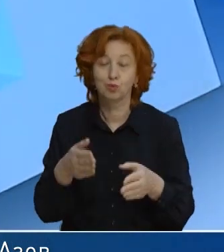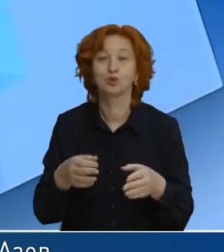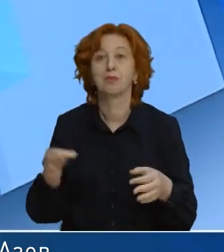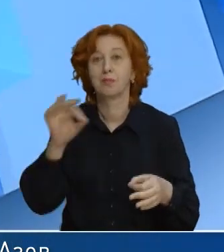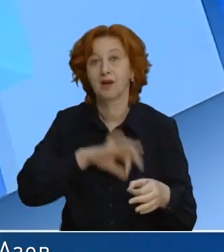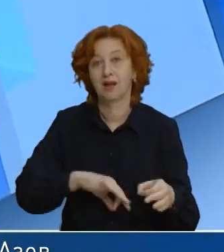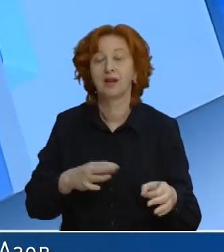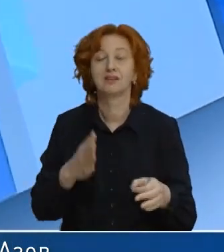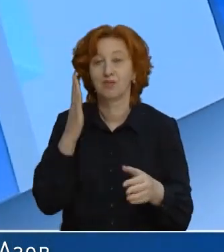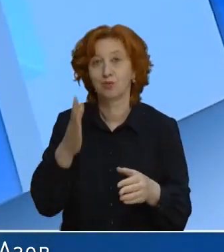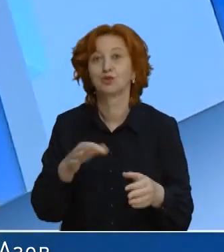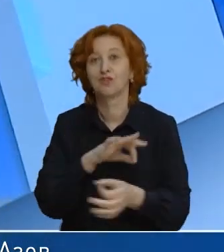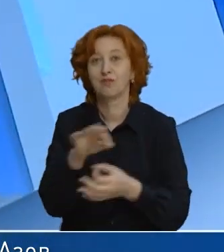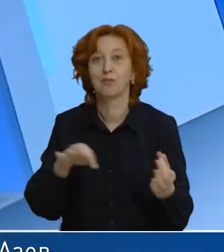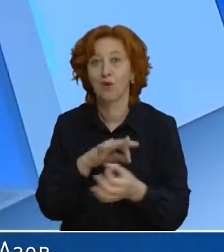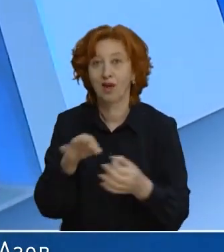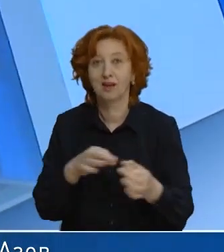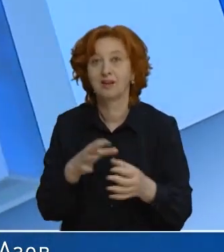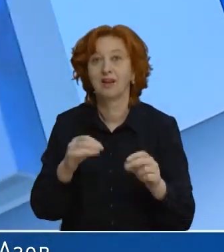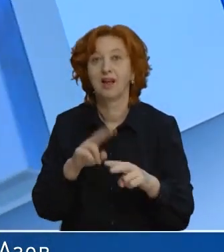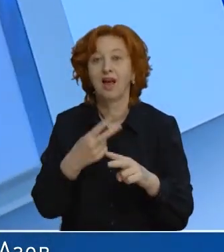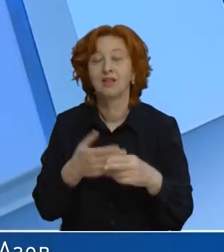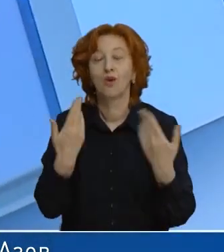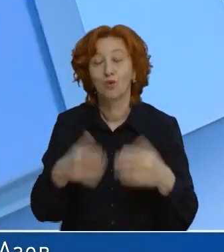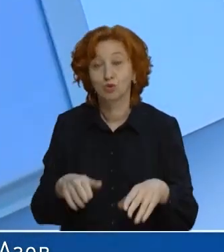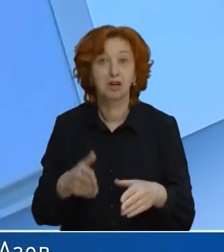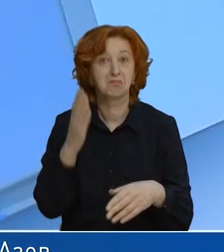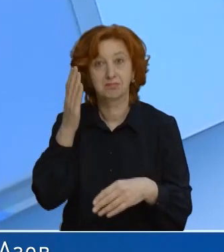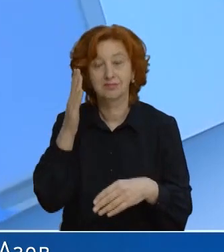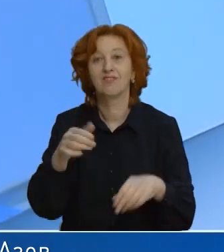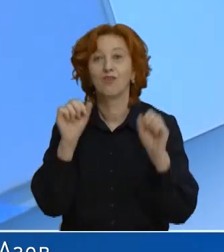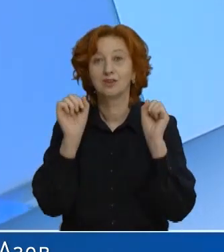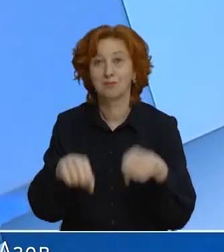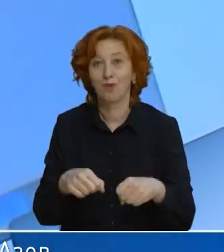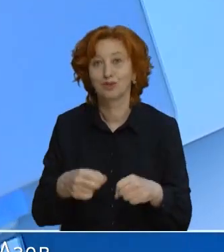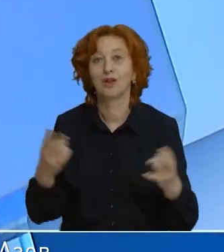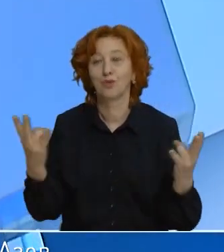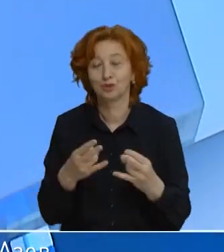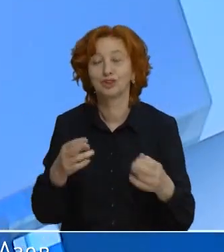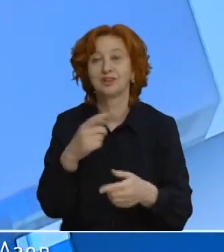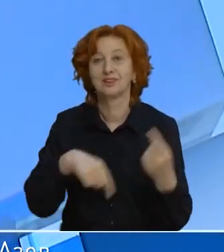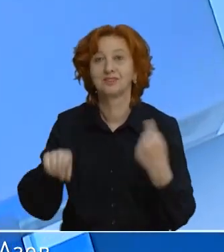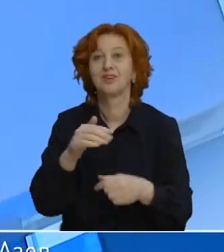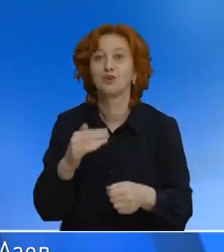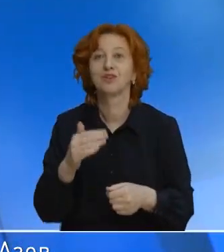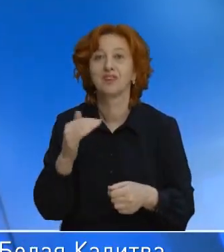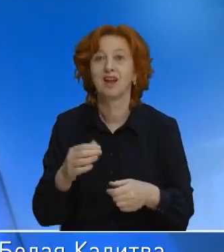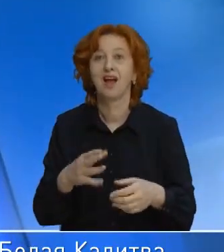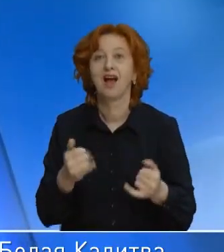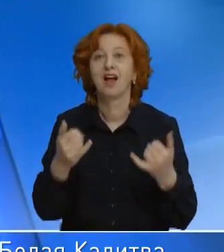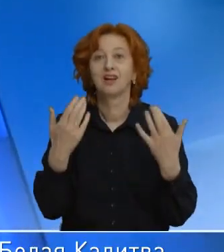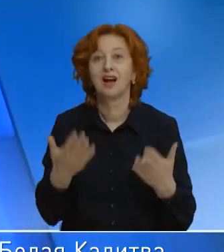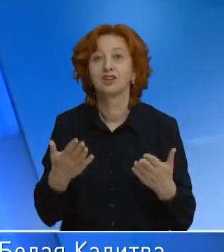превратятся в интересные проекты, отмечают организаторы. Это уже возможность заявить о себе на весь Южный федеральный округ. А